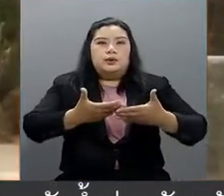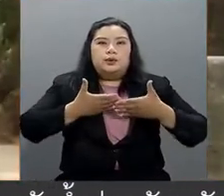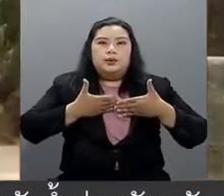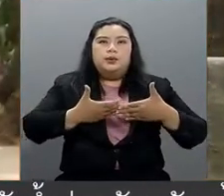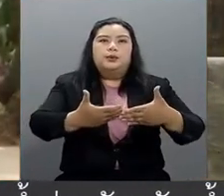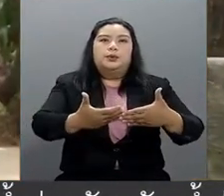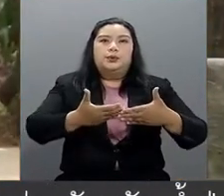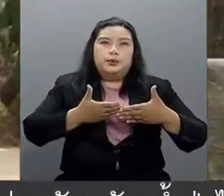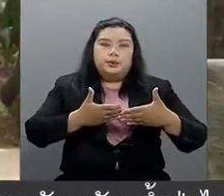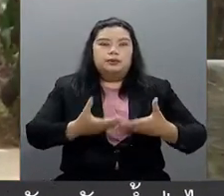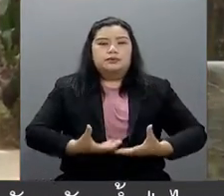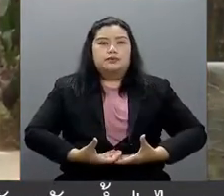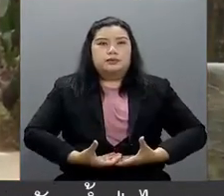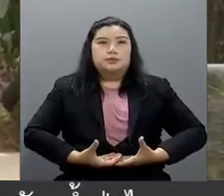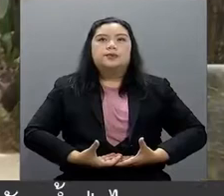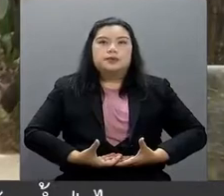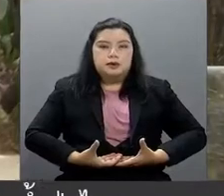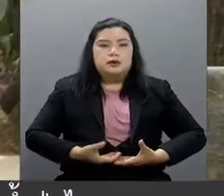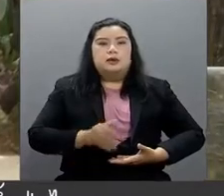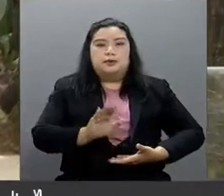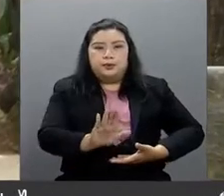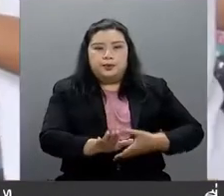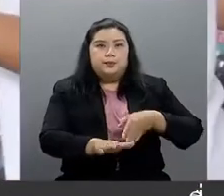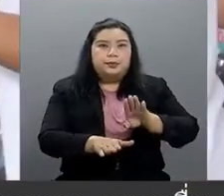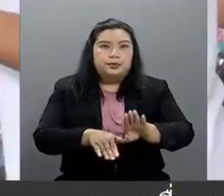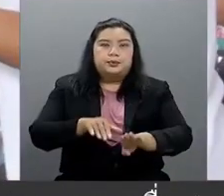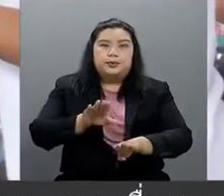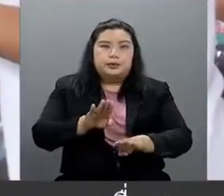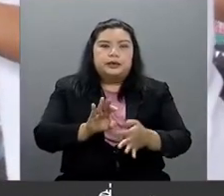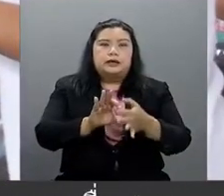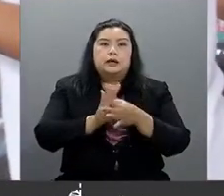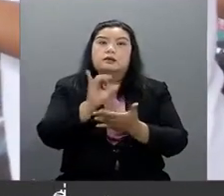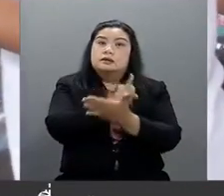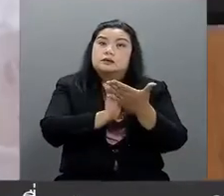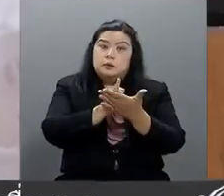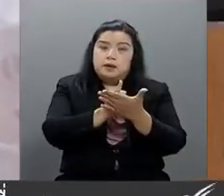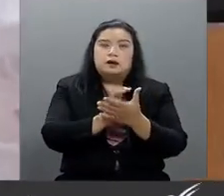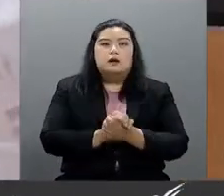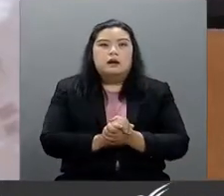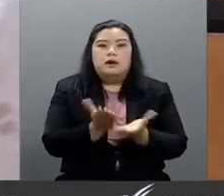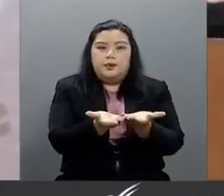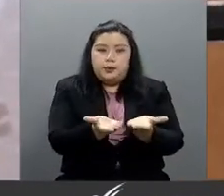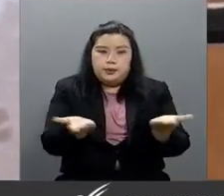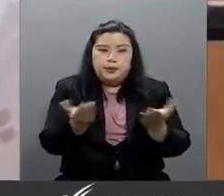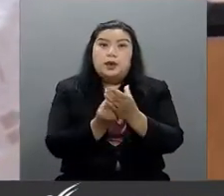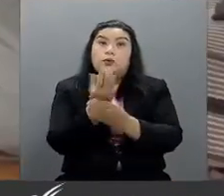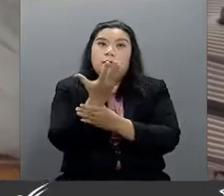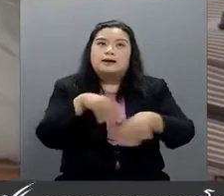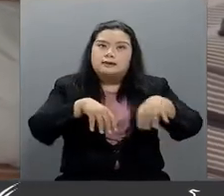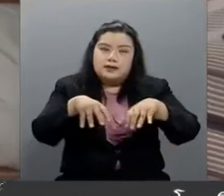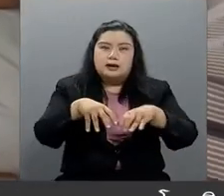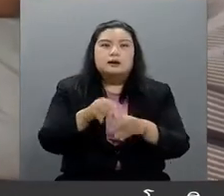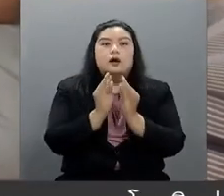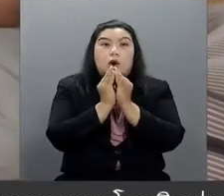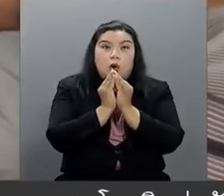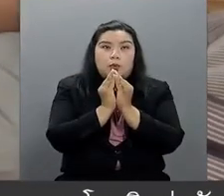มาธิเดินจงกรมหรือกิจกรรมในเชิงศิลปะเช่นจัดสวนถาดพับดอกบัวหรือเรียงเมล็ดพืชเป็นรูปต่าง